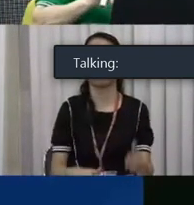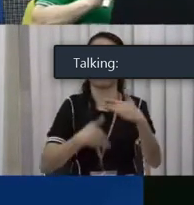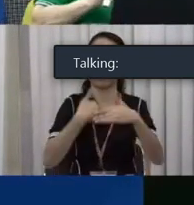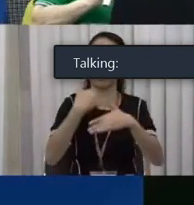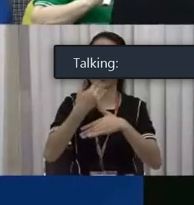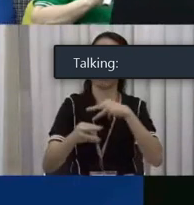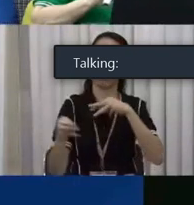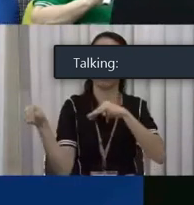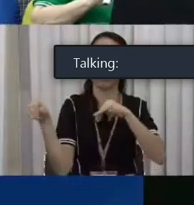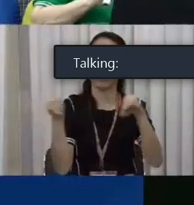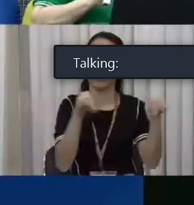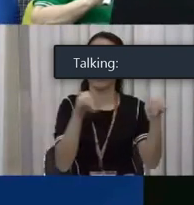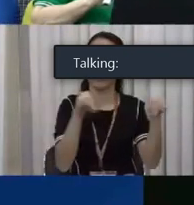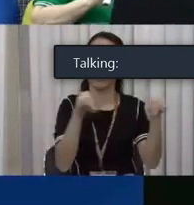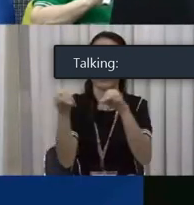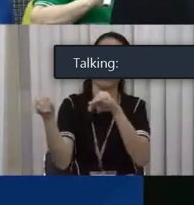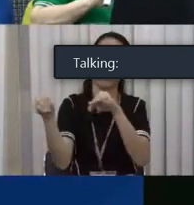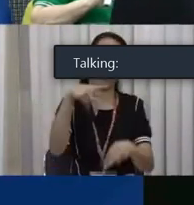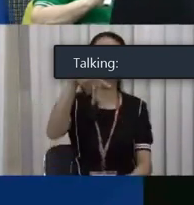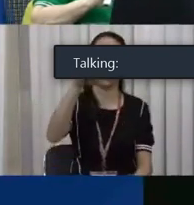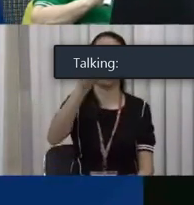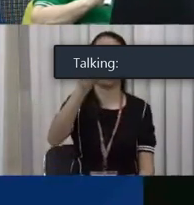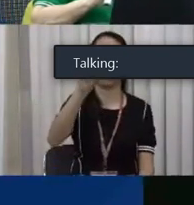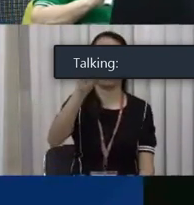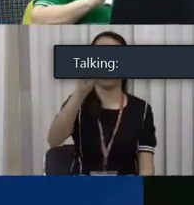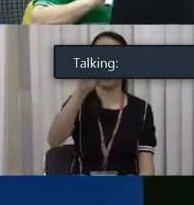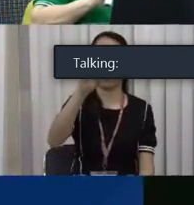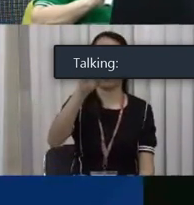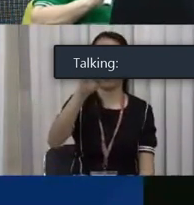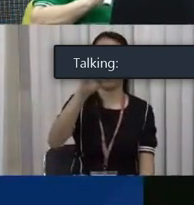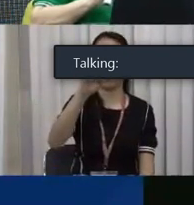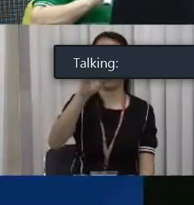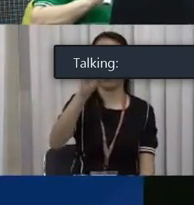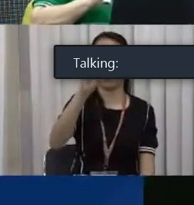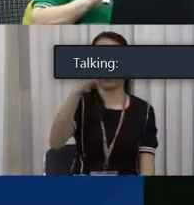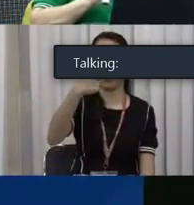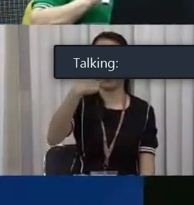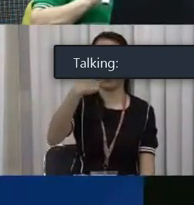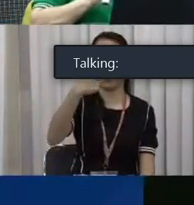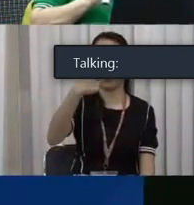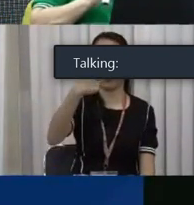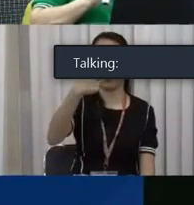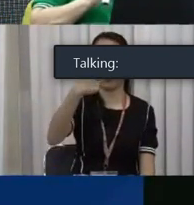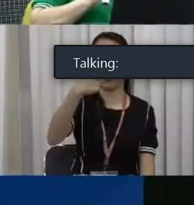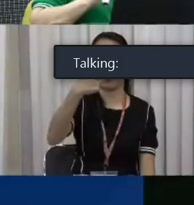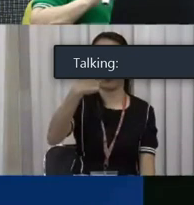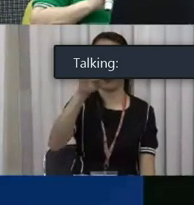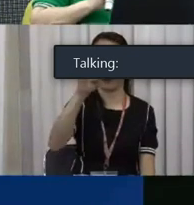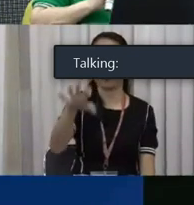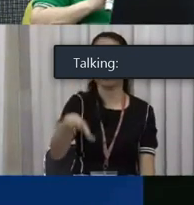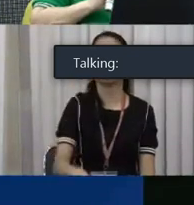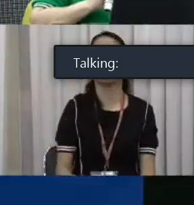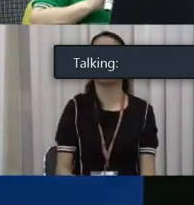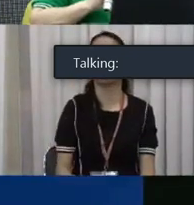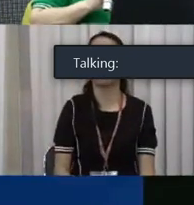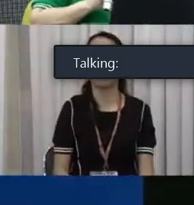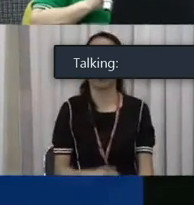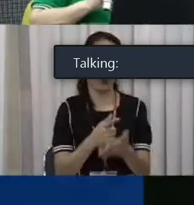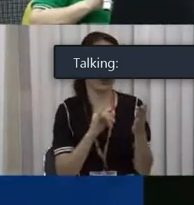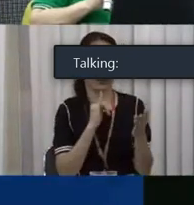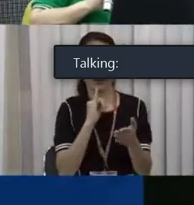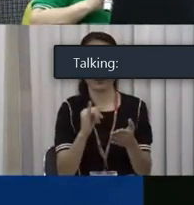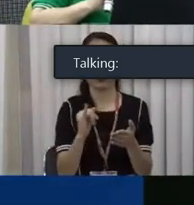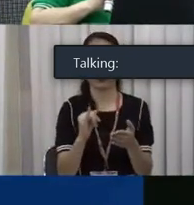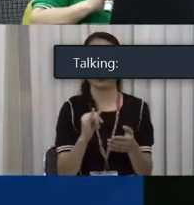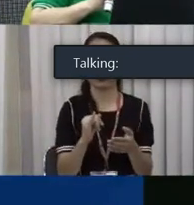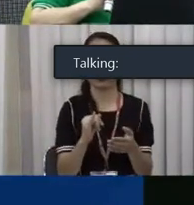Okay, next, management prerogative. So, unsa man ning management prerogative?